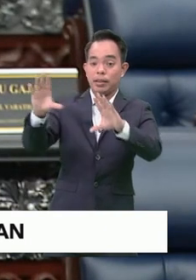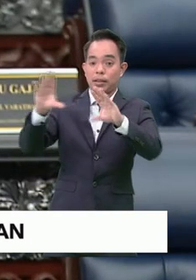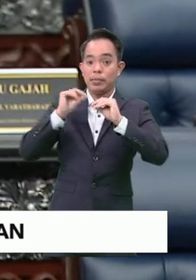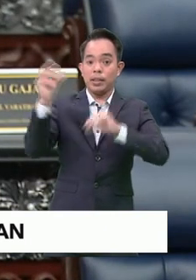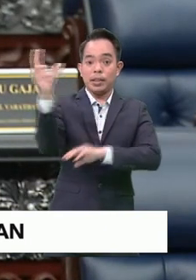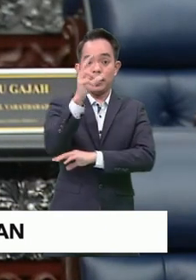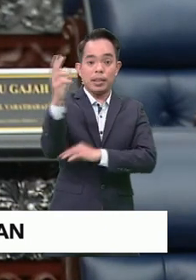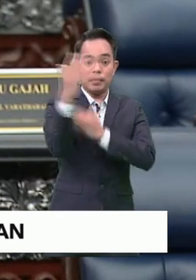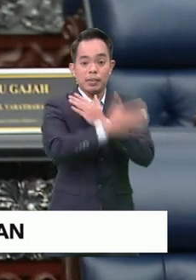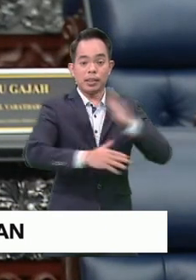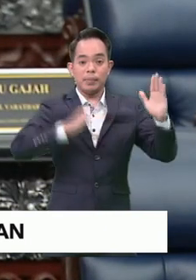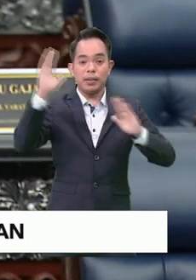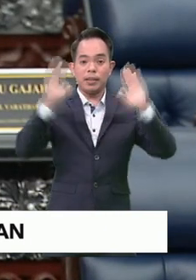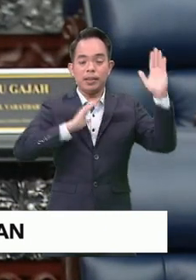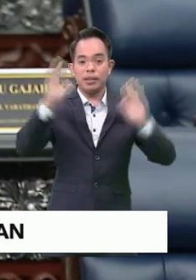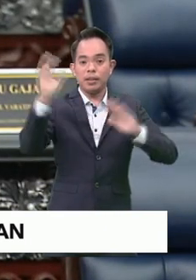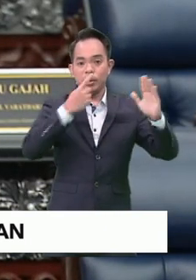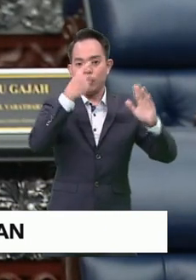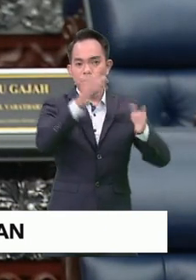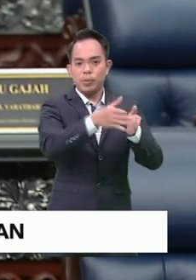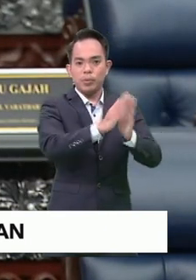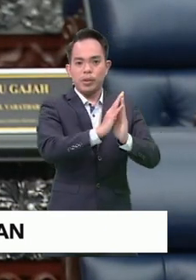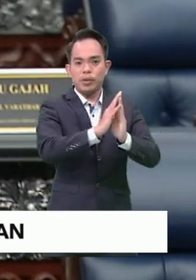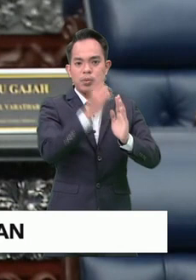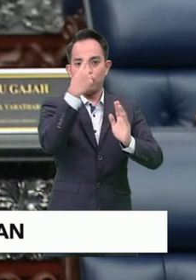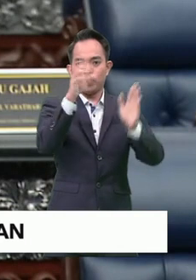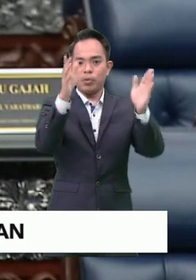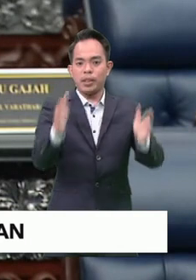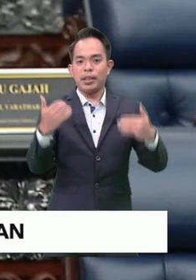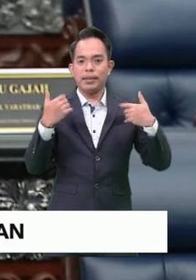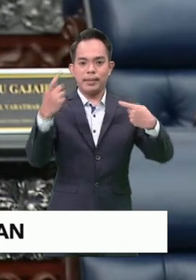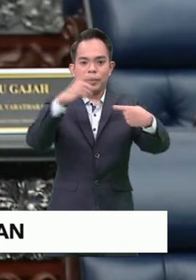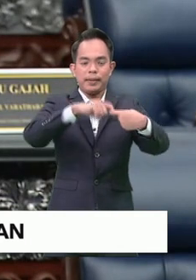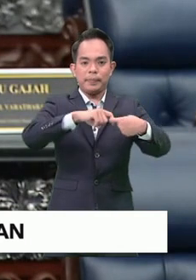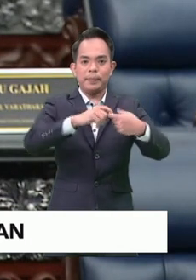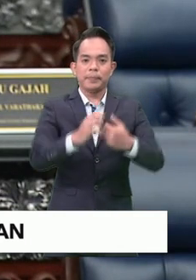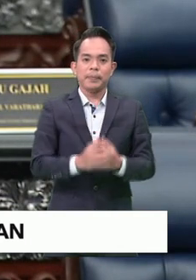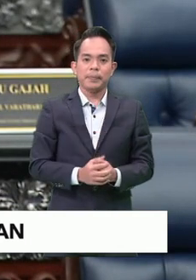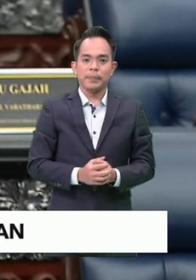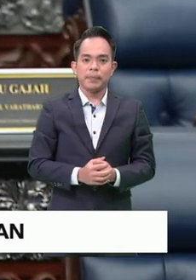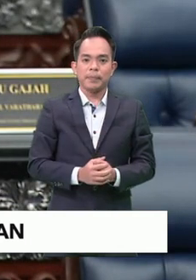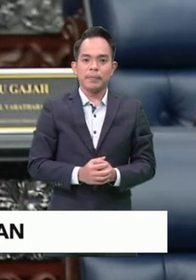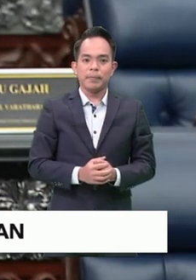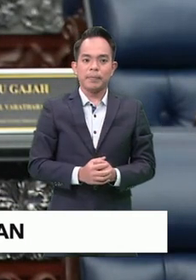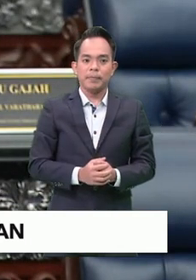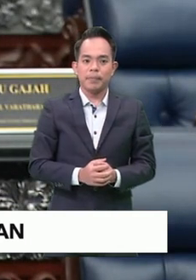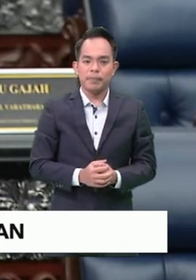konsisten terhadap tuntutan tersebut kepada pihak-pihak yang berkaitan Kementerian